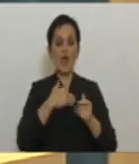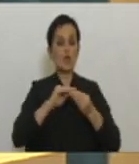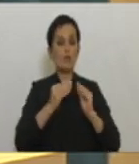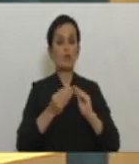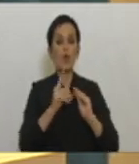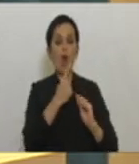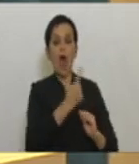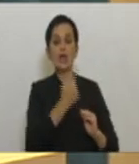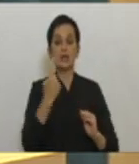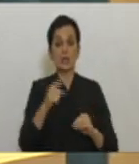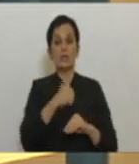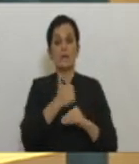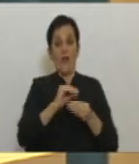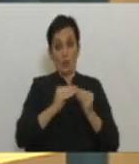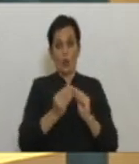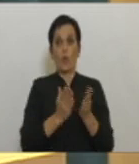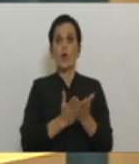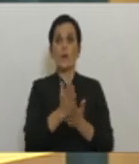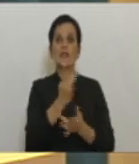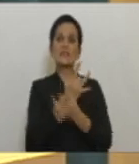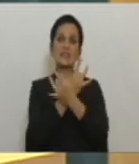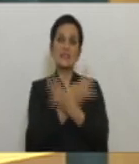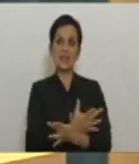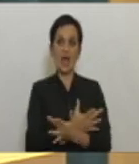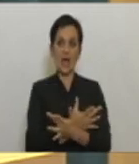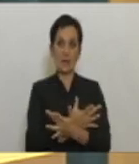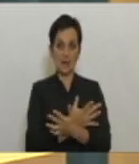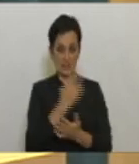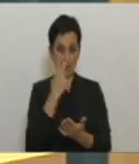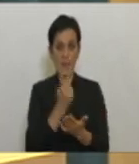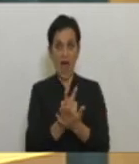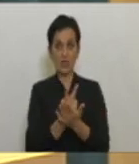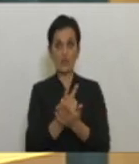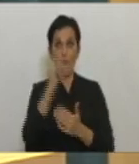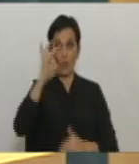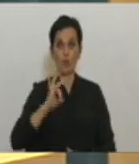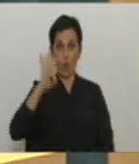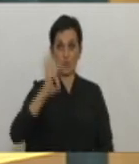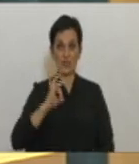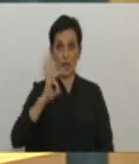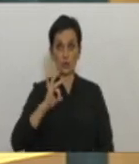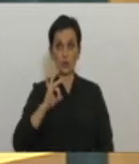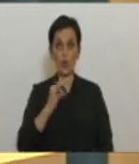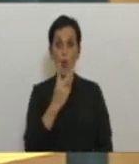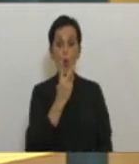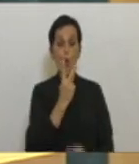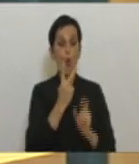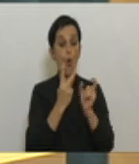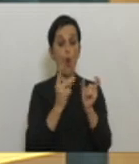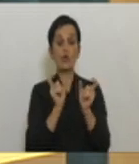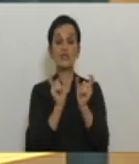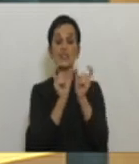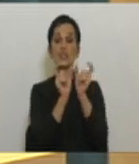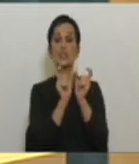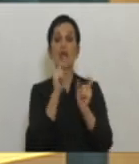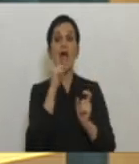ერთ-ერთი მთავარი პრობლემური მიმართულების სიღარიბის რაღაც მაჩვენებელია, პროცენტული, ხო? ორნიშნა ეკონომიკური ზრდით